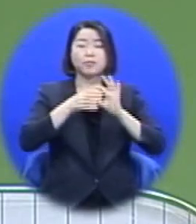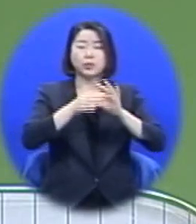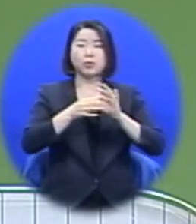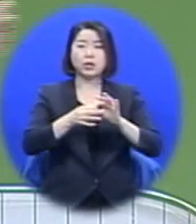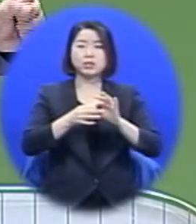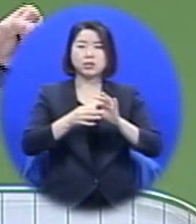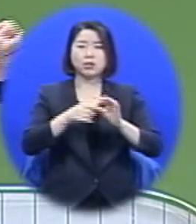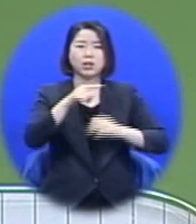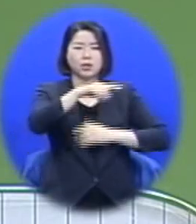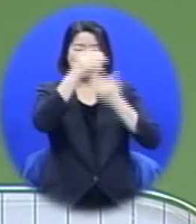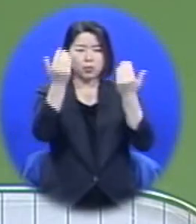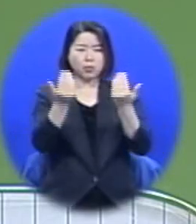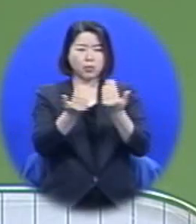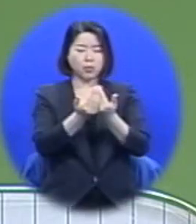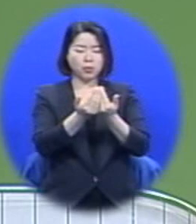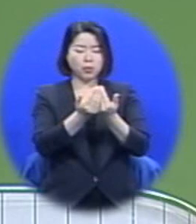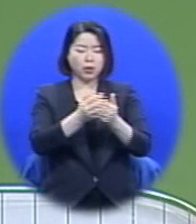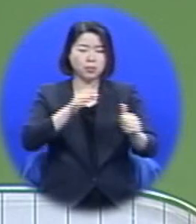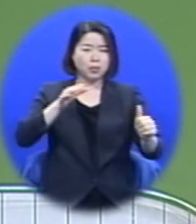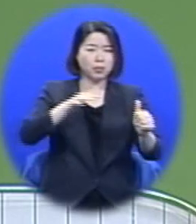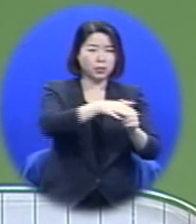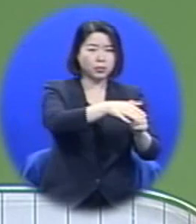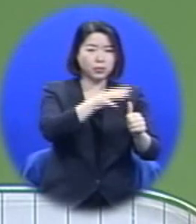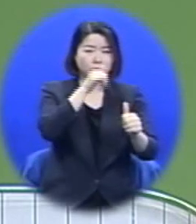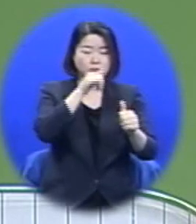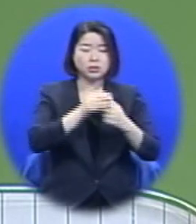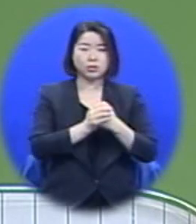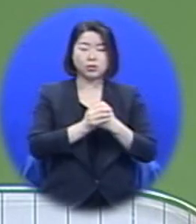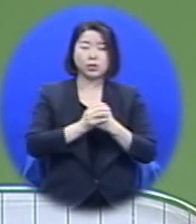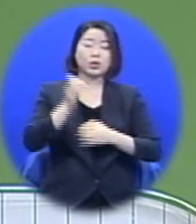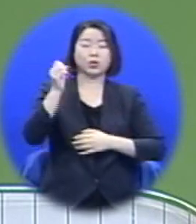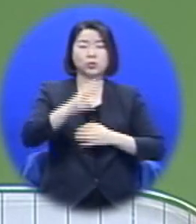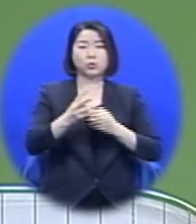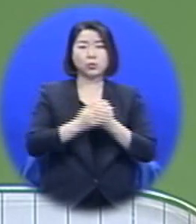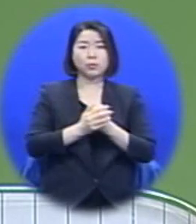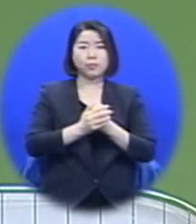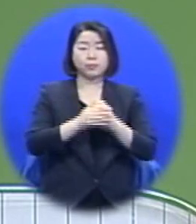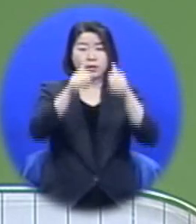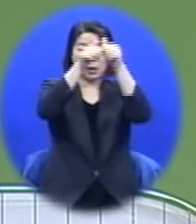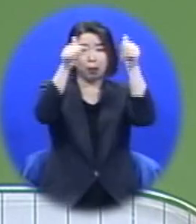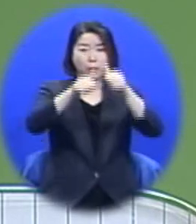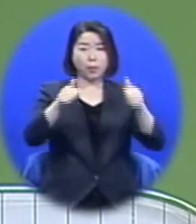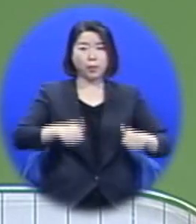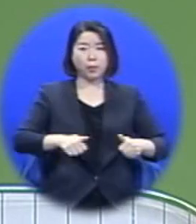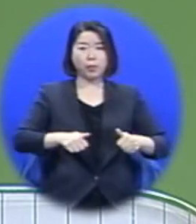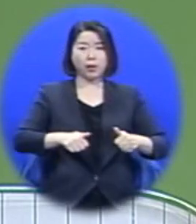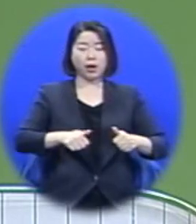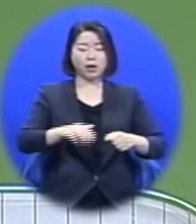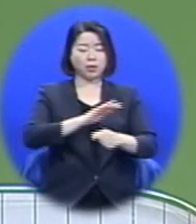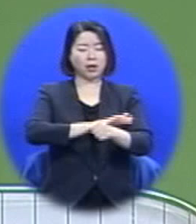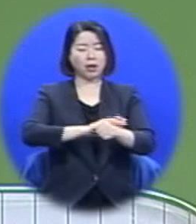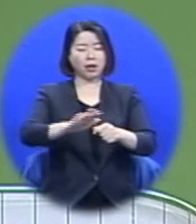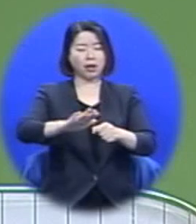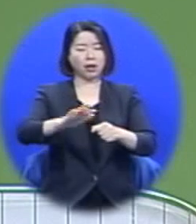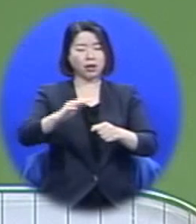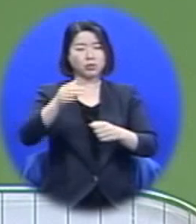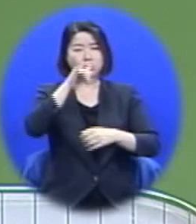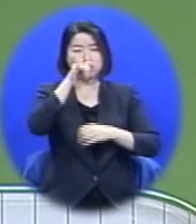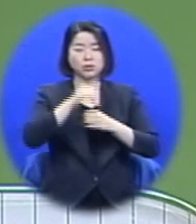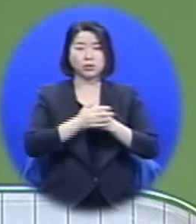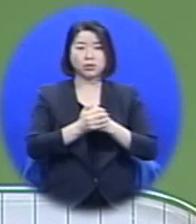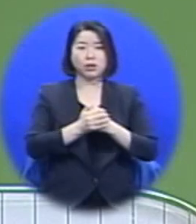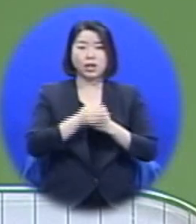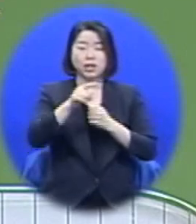선지자를 다 죽였습니다 그리고는 우상숭배를 1 삼았습니다 그 때